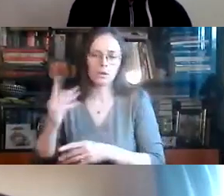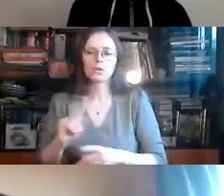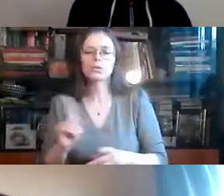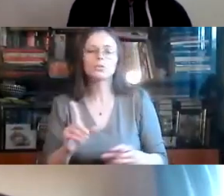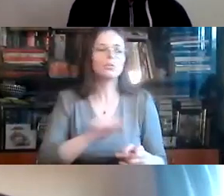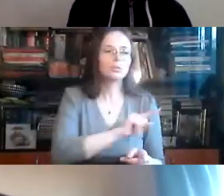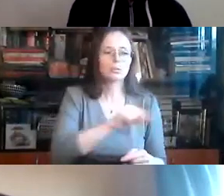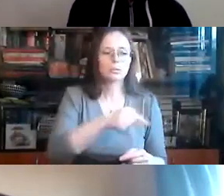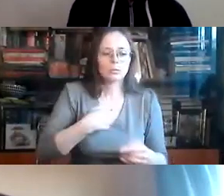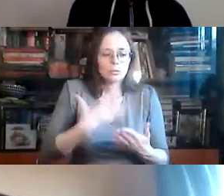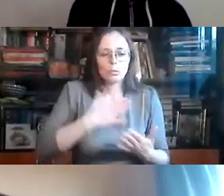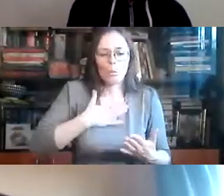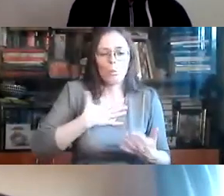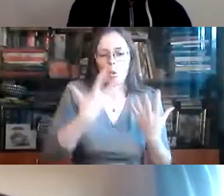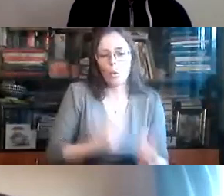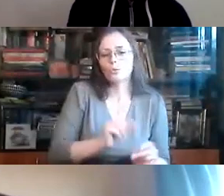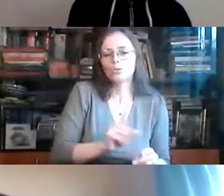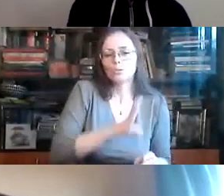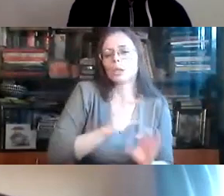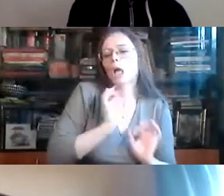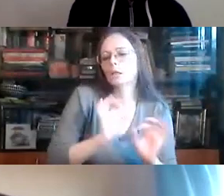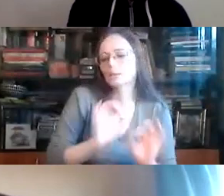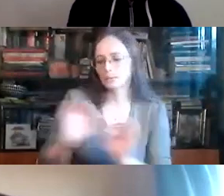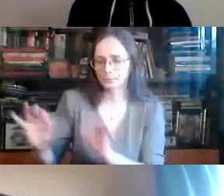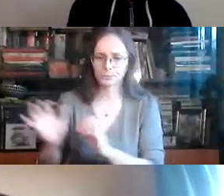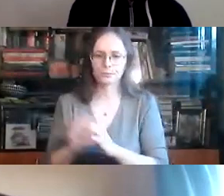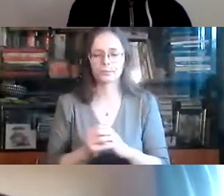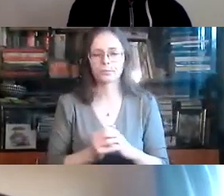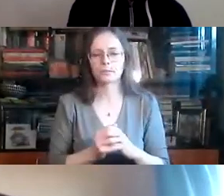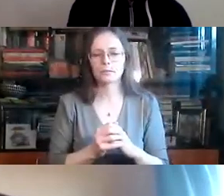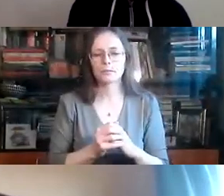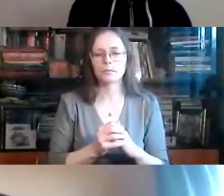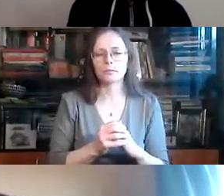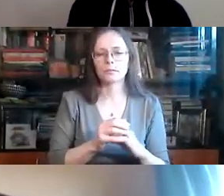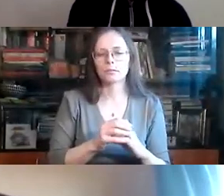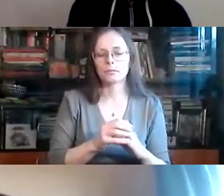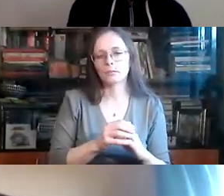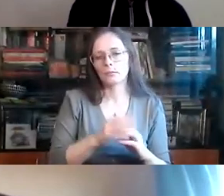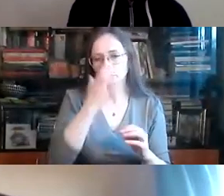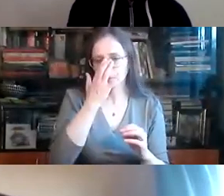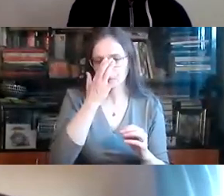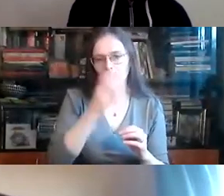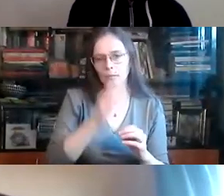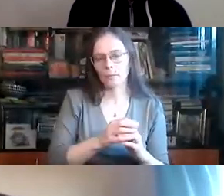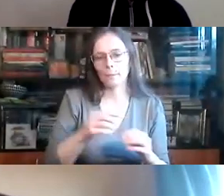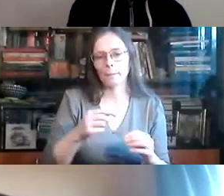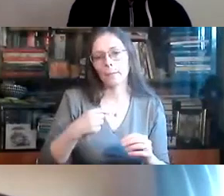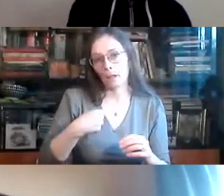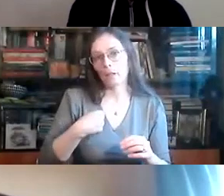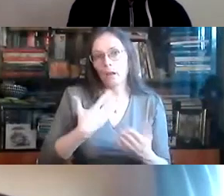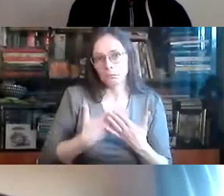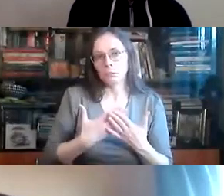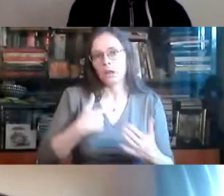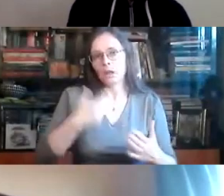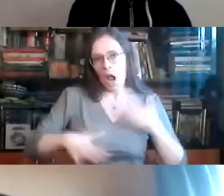это было бы интересно. Поэтому я думаю, что ничего нам не заменит. Единственное, я радуюсь этому